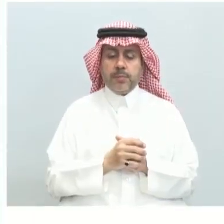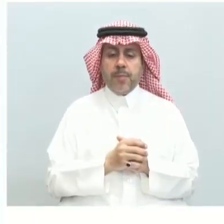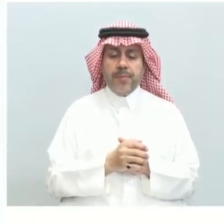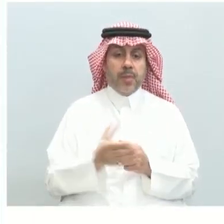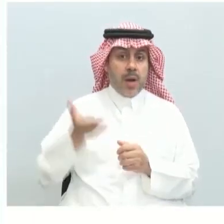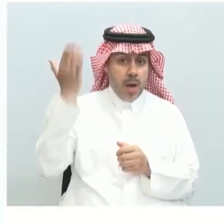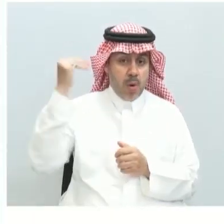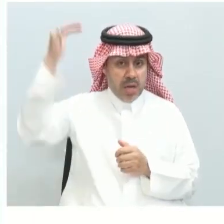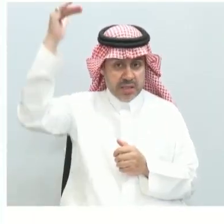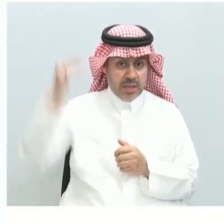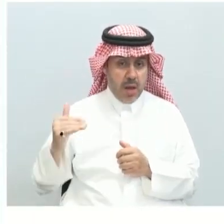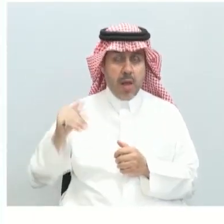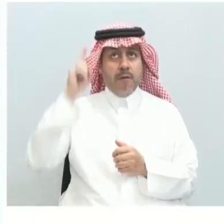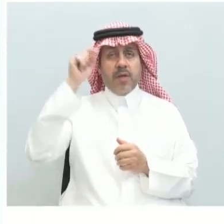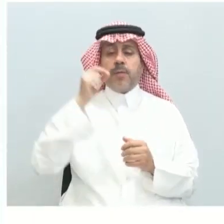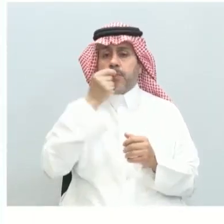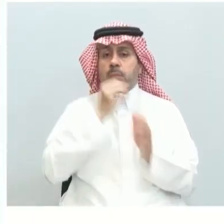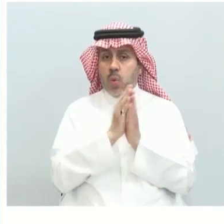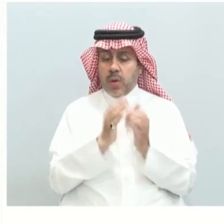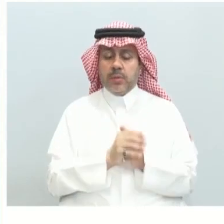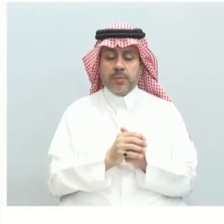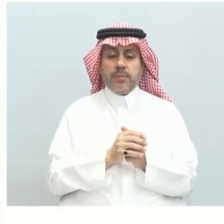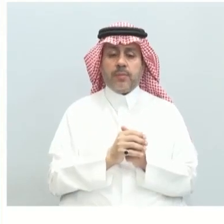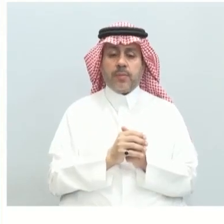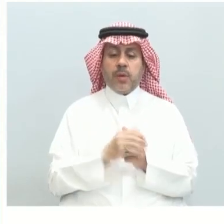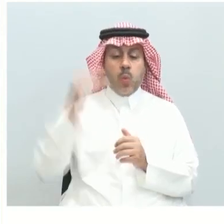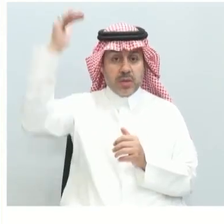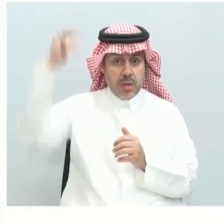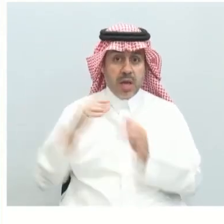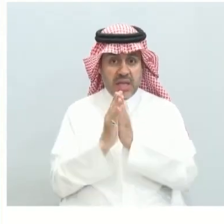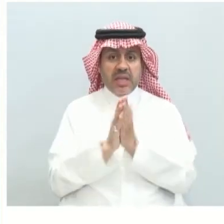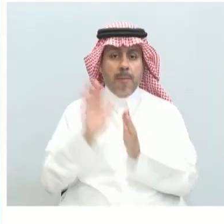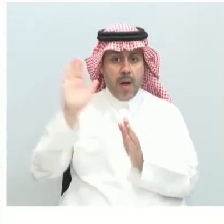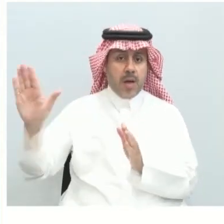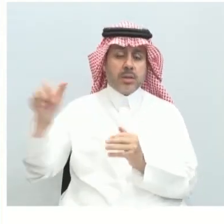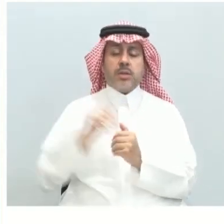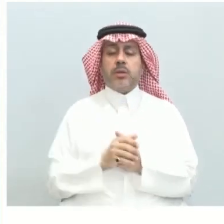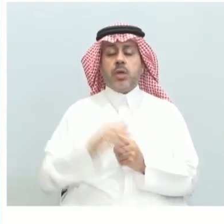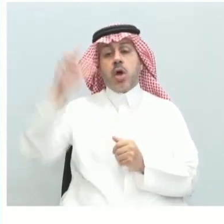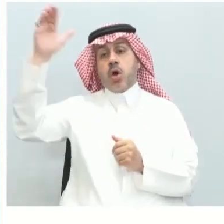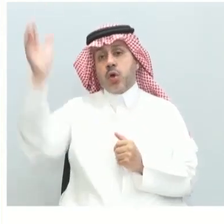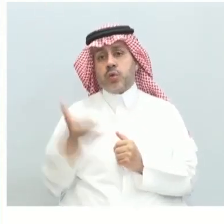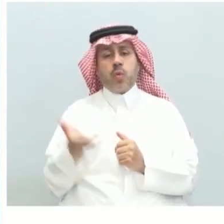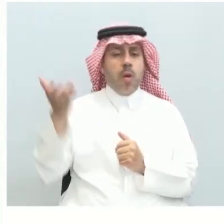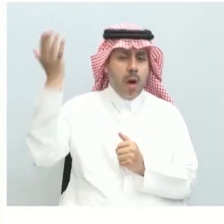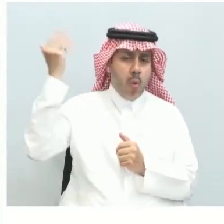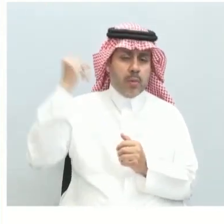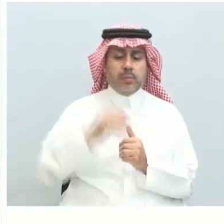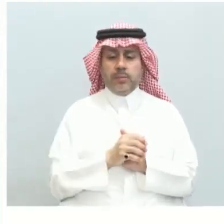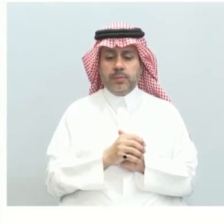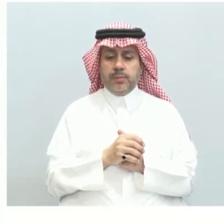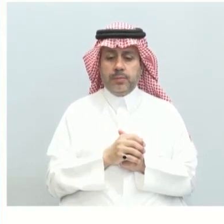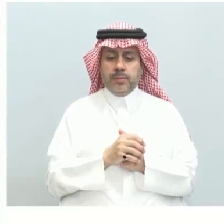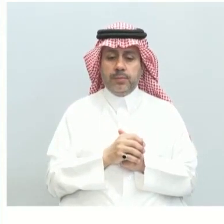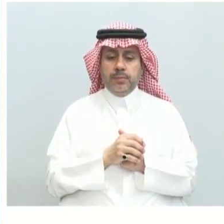كان قد انزل الله جل وعلا عليه كتابا ايضا نؤمن بالكتاب الذي انزله الله سبحانه وتعالى هذه